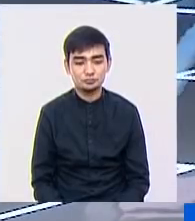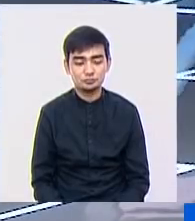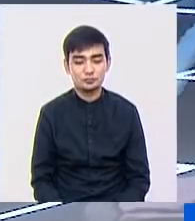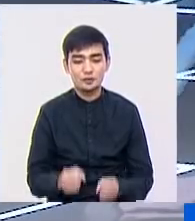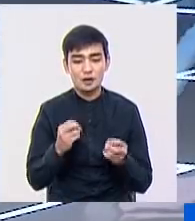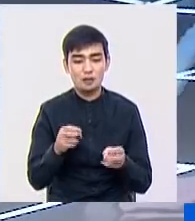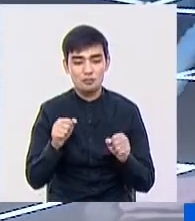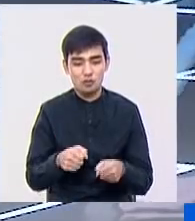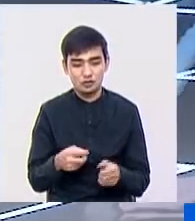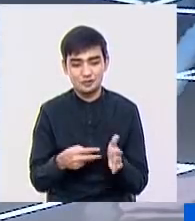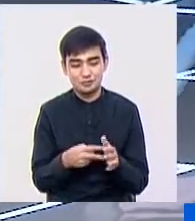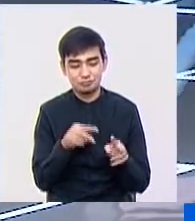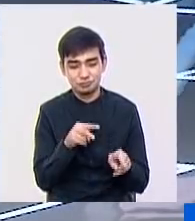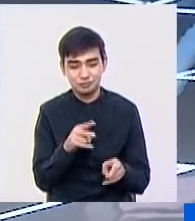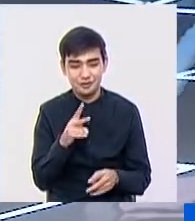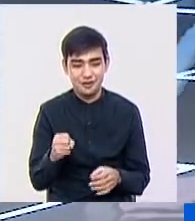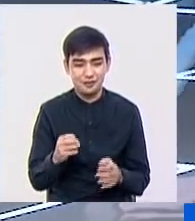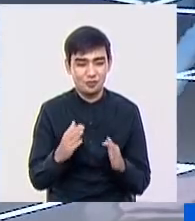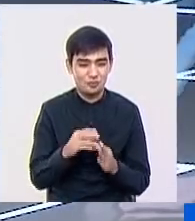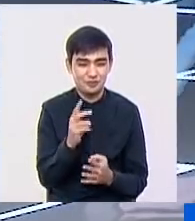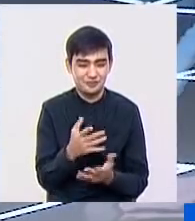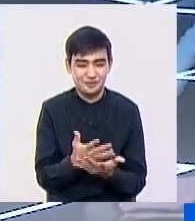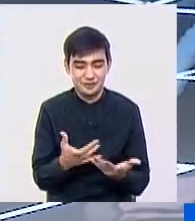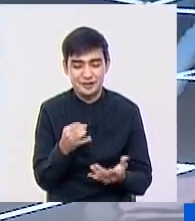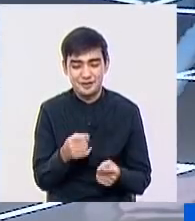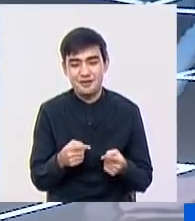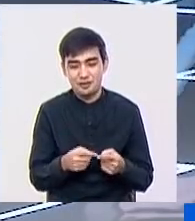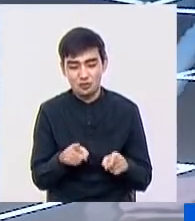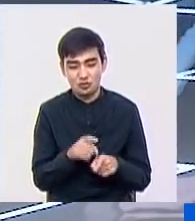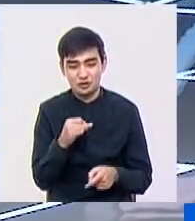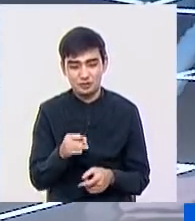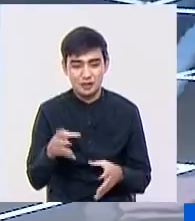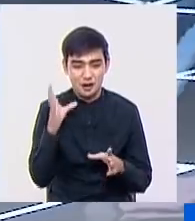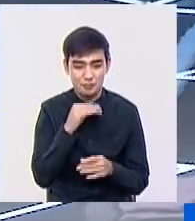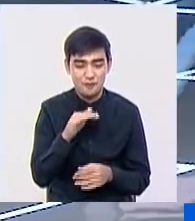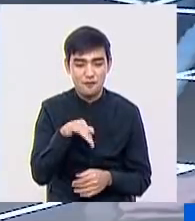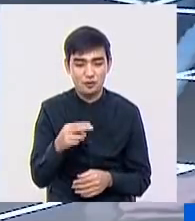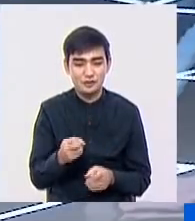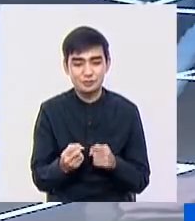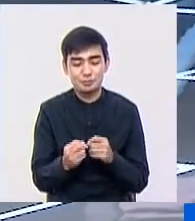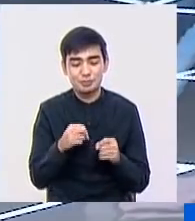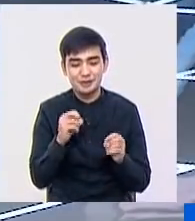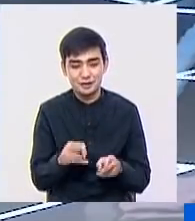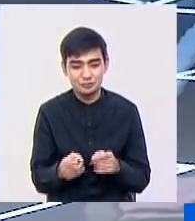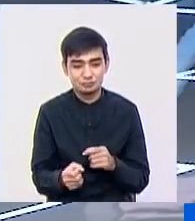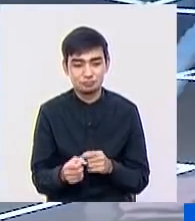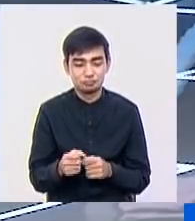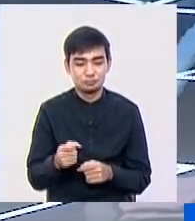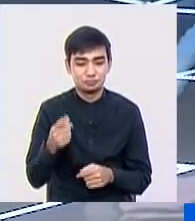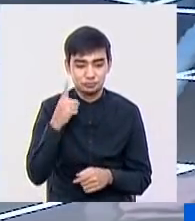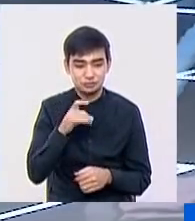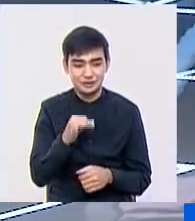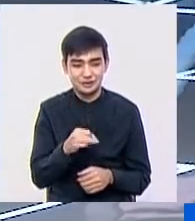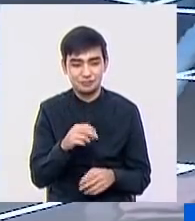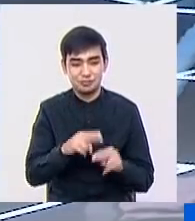Как можно сдержать цены на недвижимость, если возможность создать стабилизационный фонд для строительных материалов, чтобы застройщики